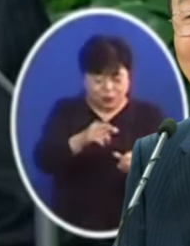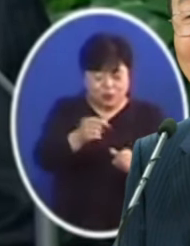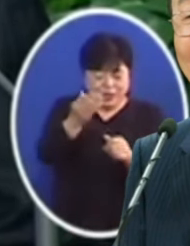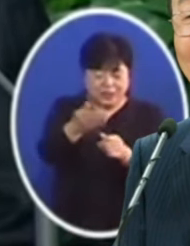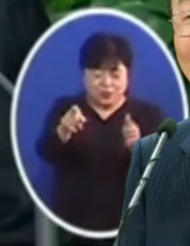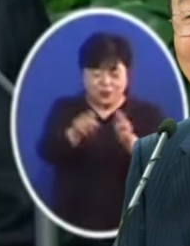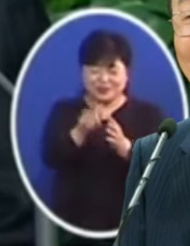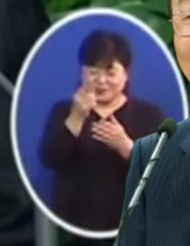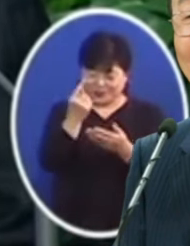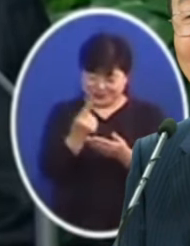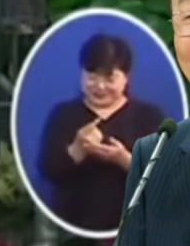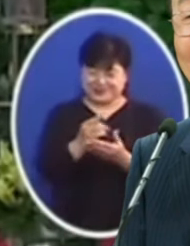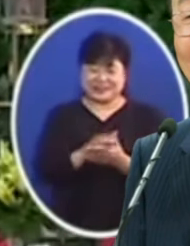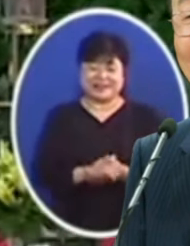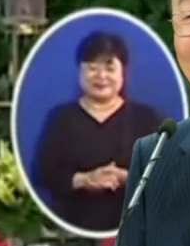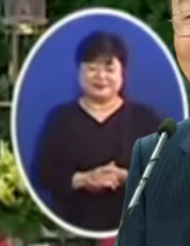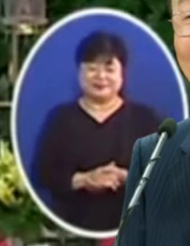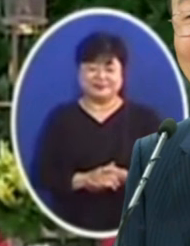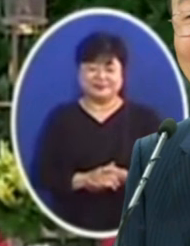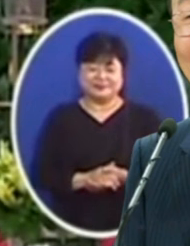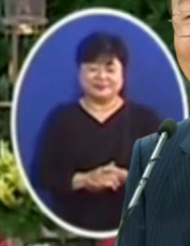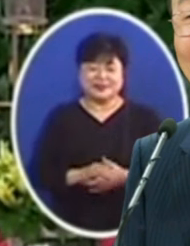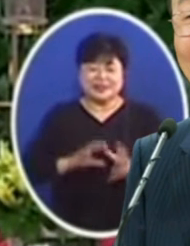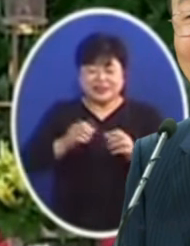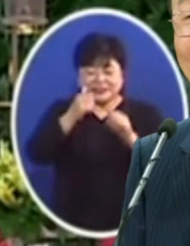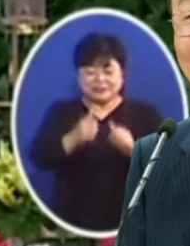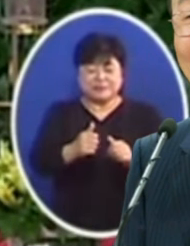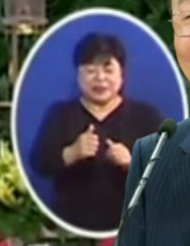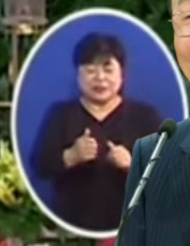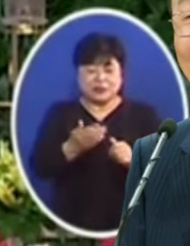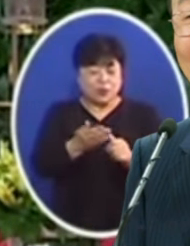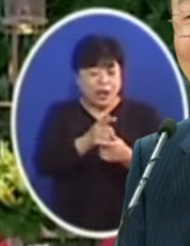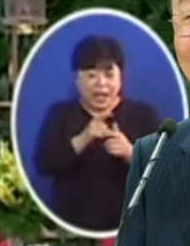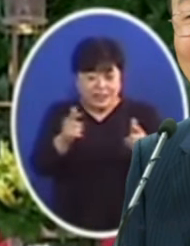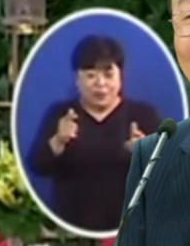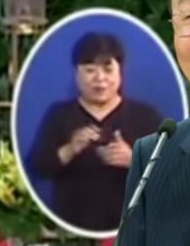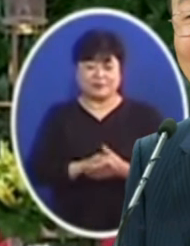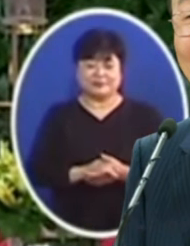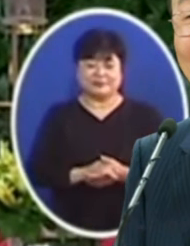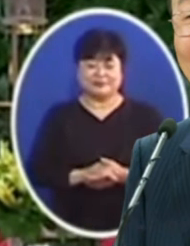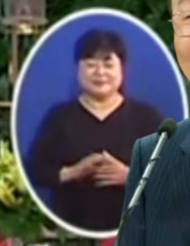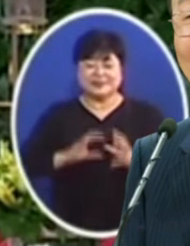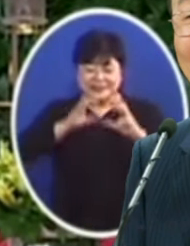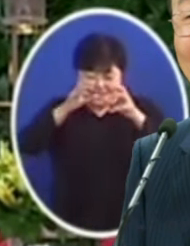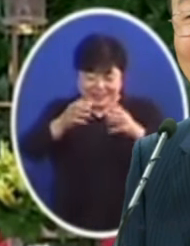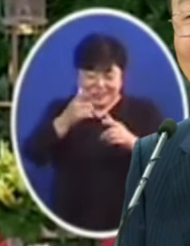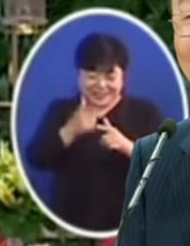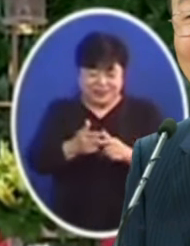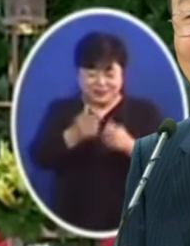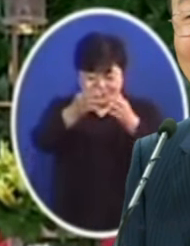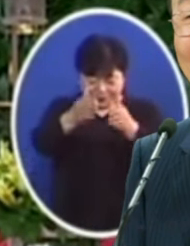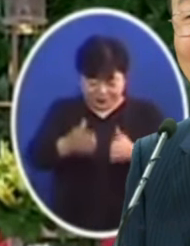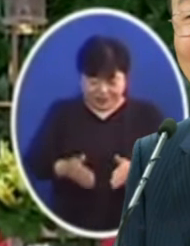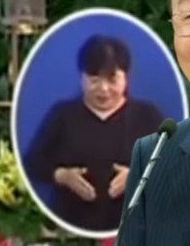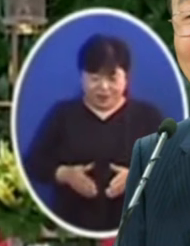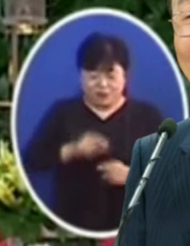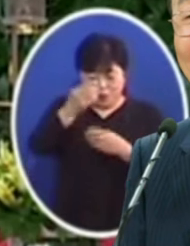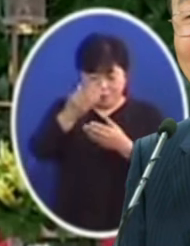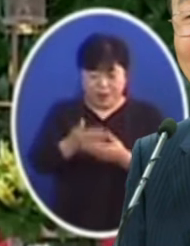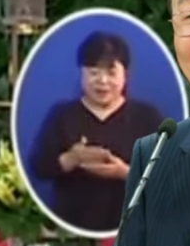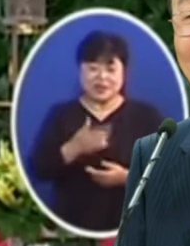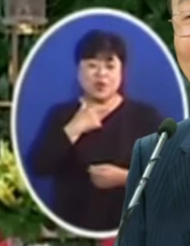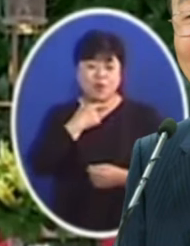구원하기 위해서 찾아온 것입니다. 세상을 심판하시는 것이 하나님의 뜻이 아닙니다. 세상이 예수로 말미암아